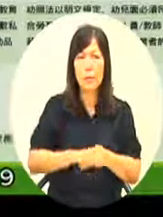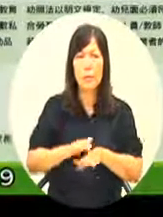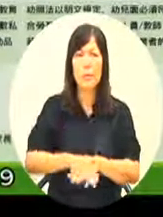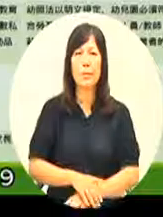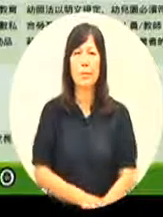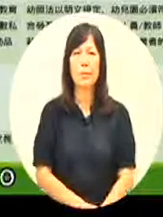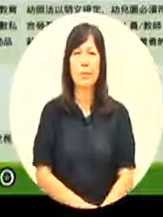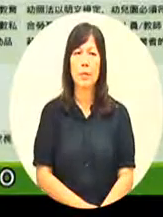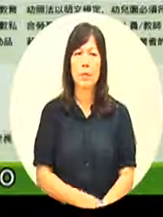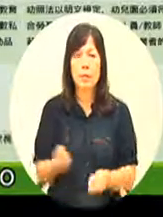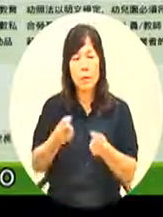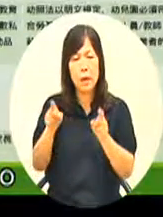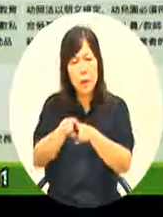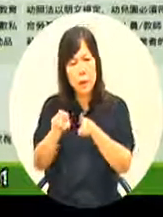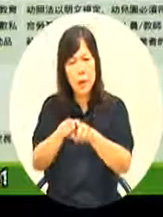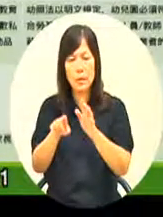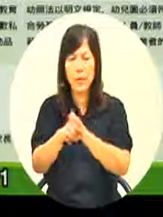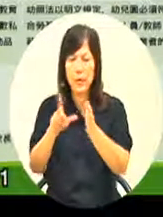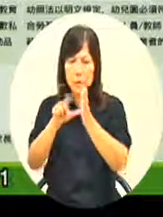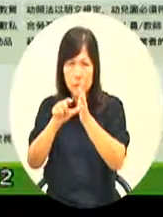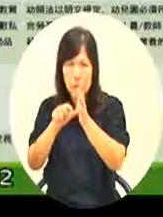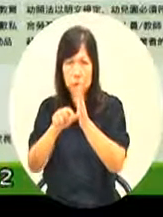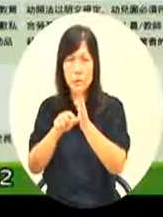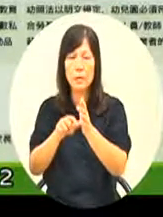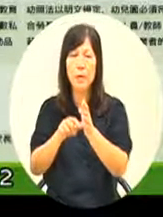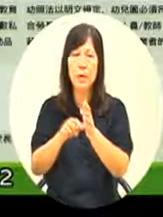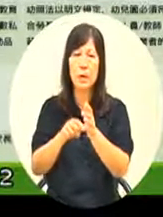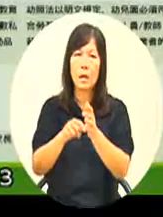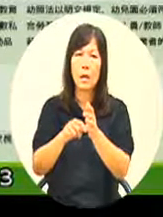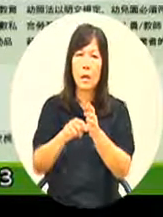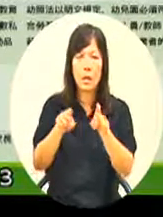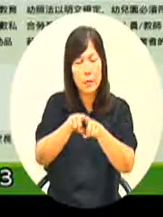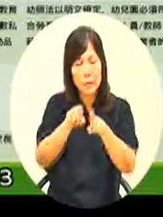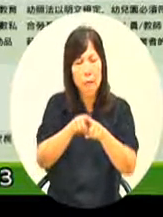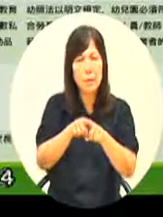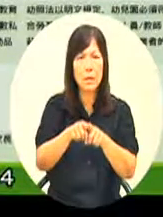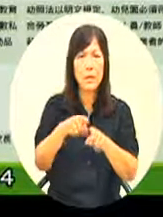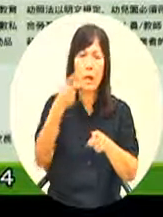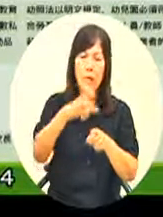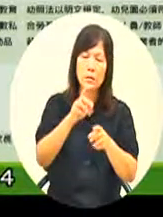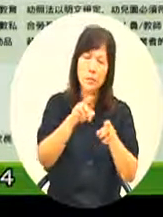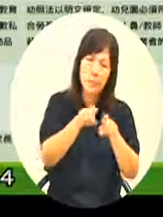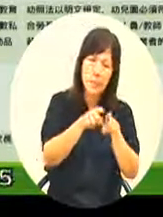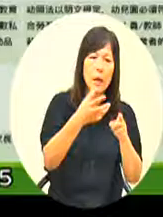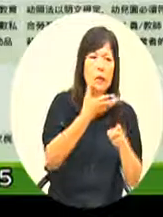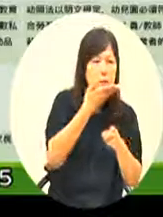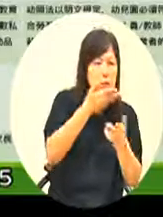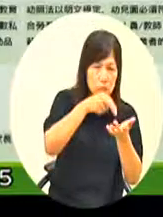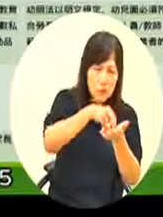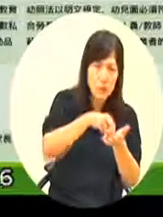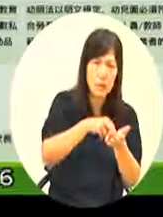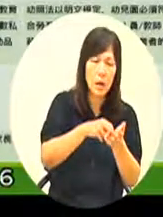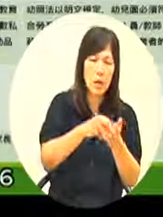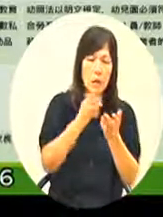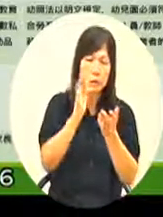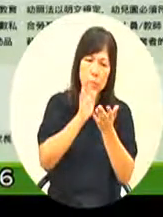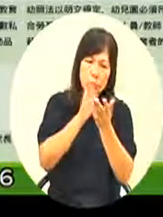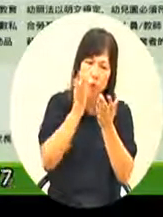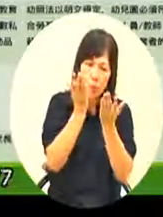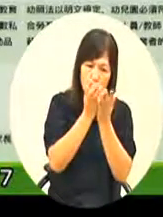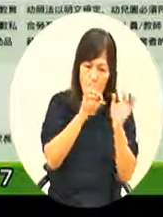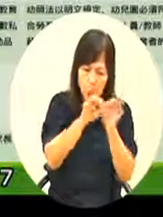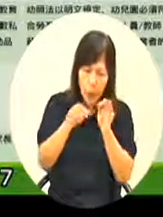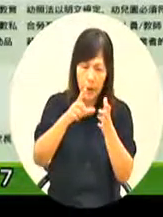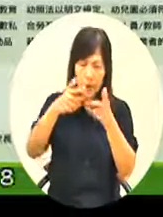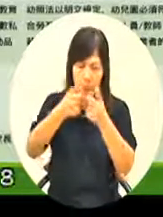说在收托的时间上，在非营利的部分或者是私立的部分，它大概就是有课后延托的部分，可以